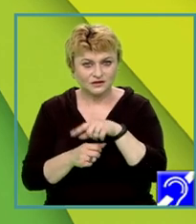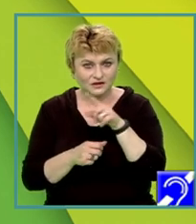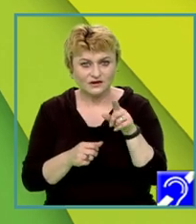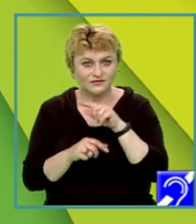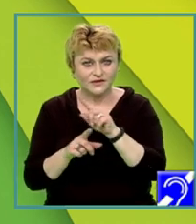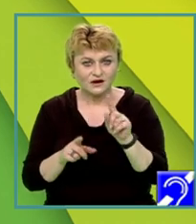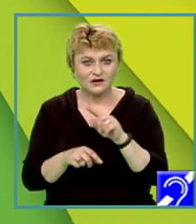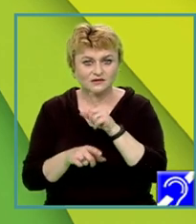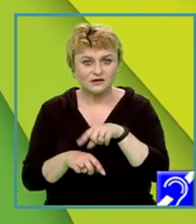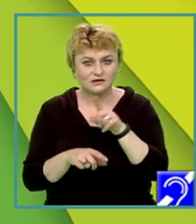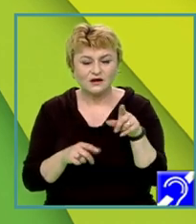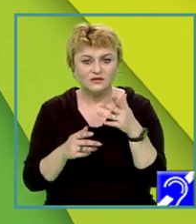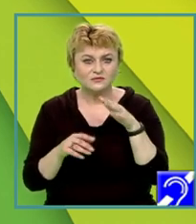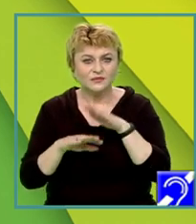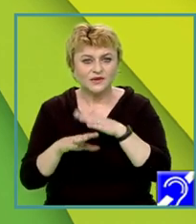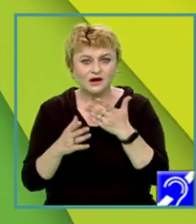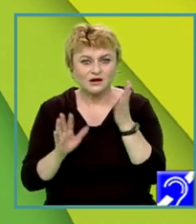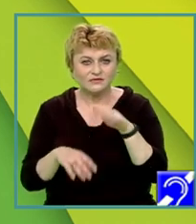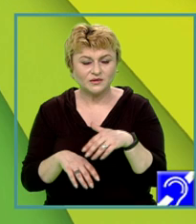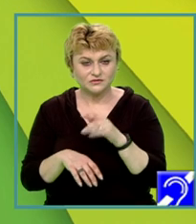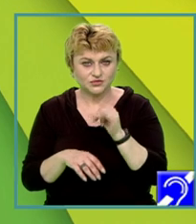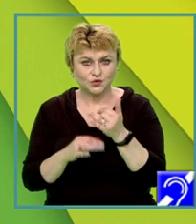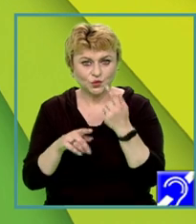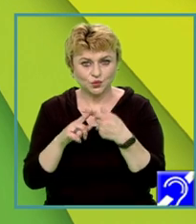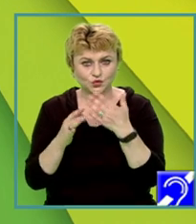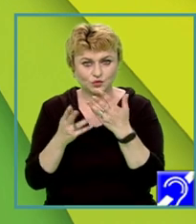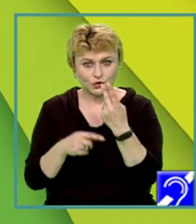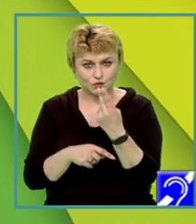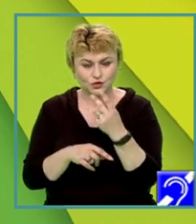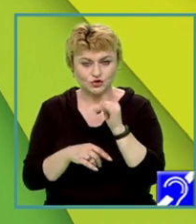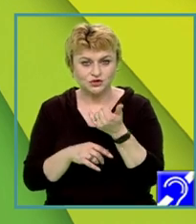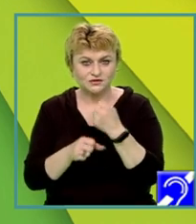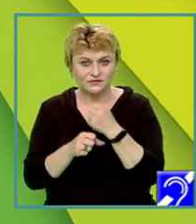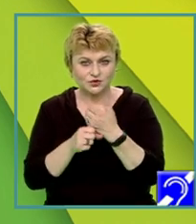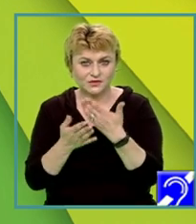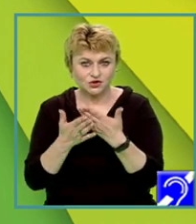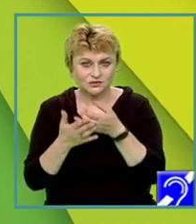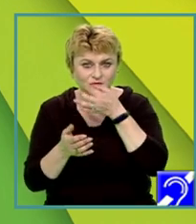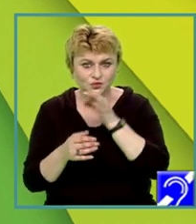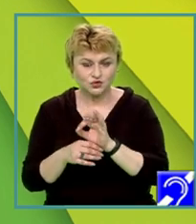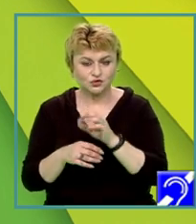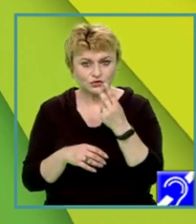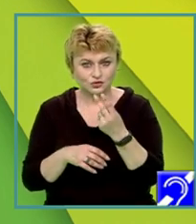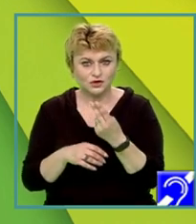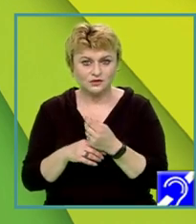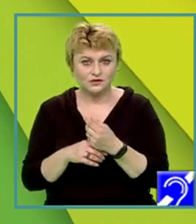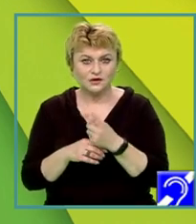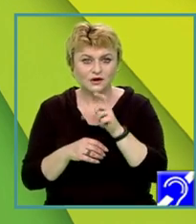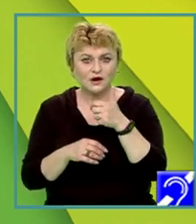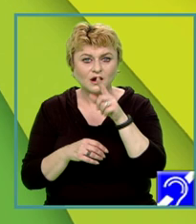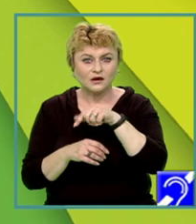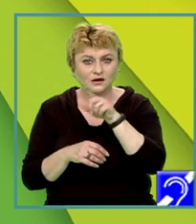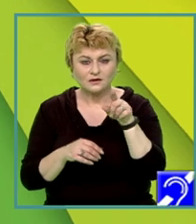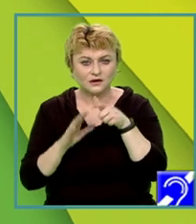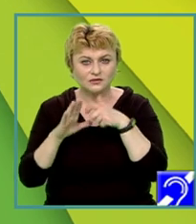care îl avem cu numărul doi și pentru a face acest lucru mai ușor îl gândim pe Doica radical din 4